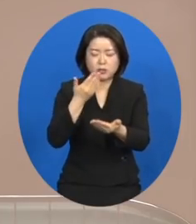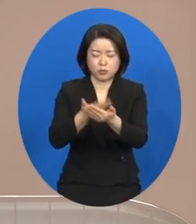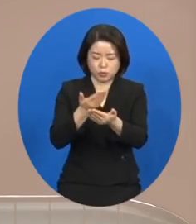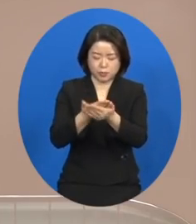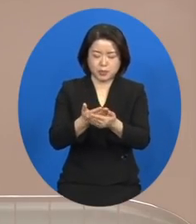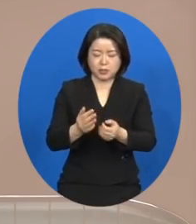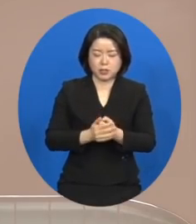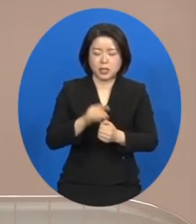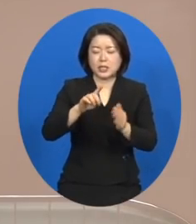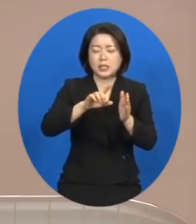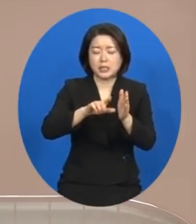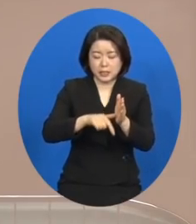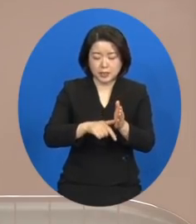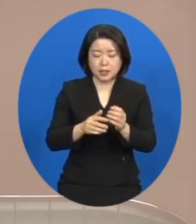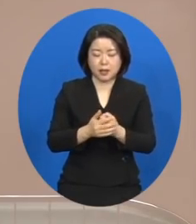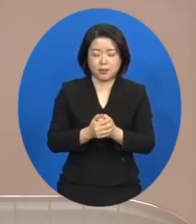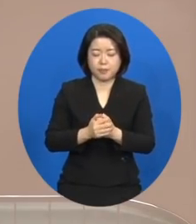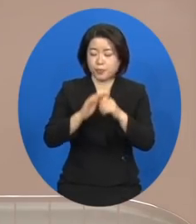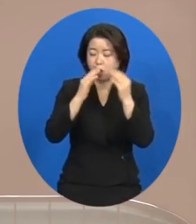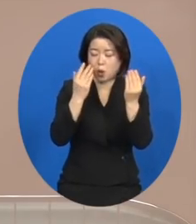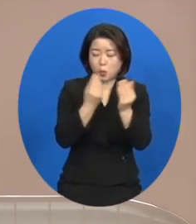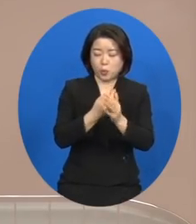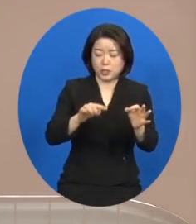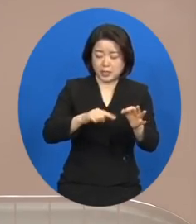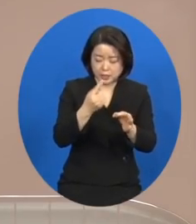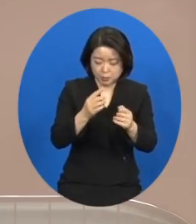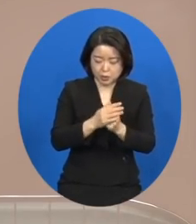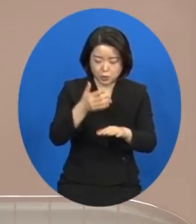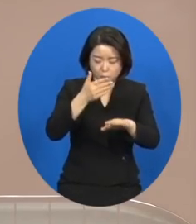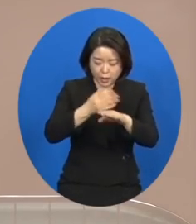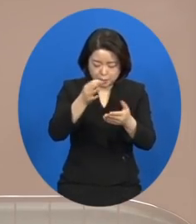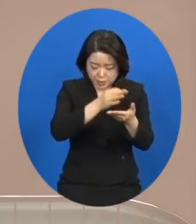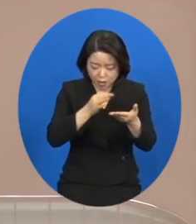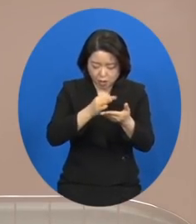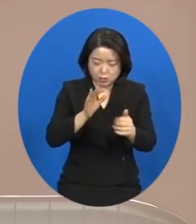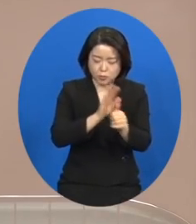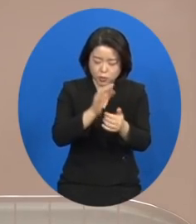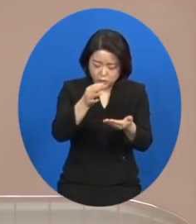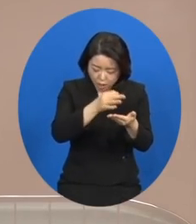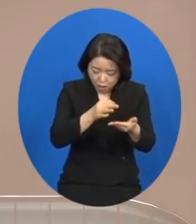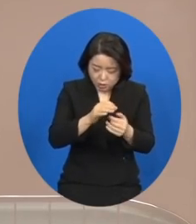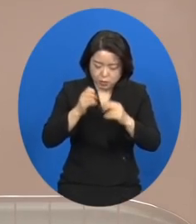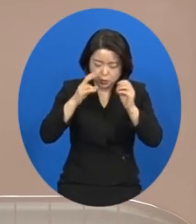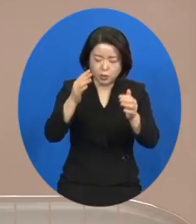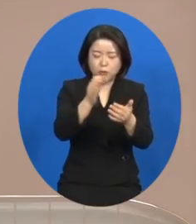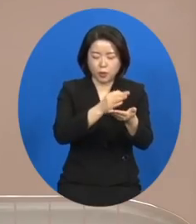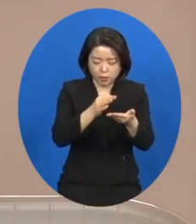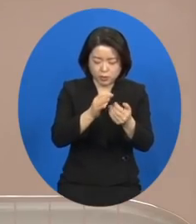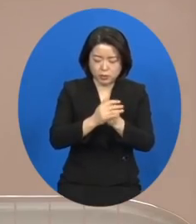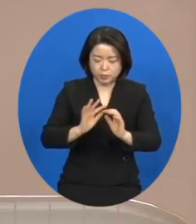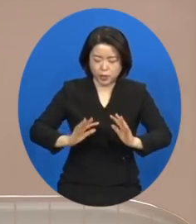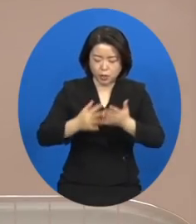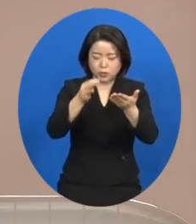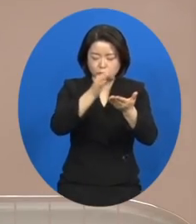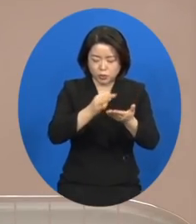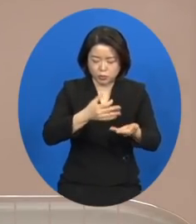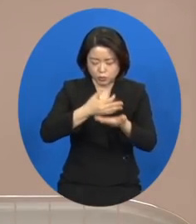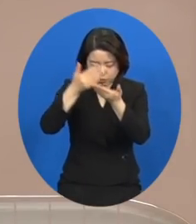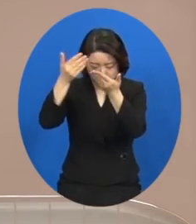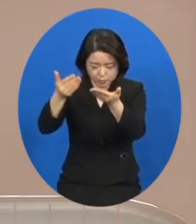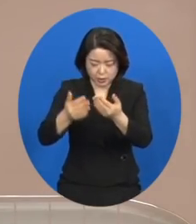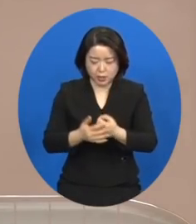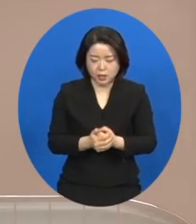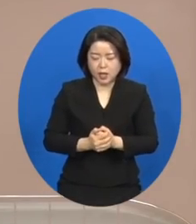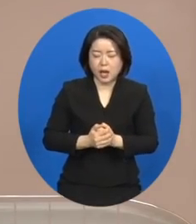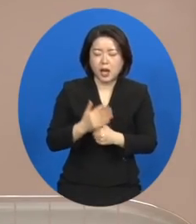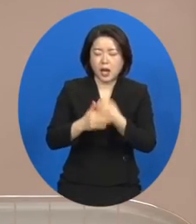주시옵소서. 이 시간에 하나님 온전한 11조로 또한 감사헌금으로 또한 구제헌금으로 또한 성경헌금으로 건축헌금으로 주님께 올려드립니다.